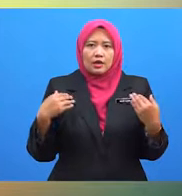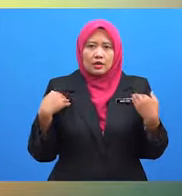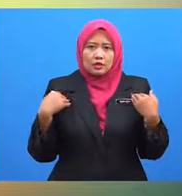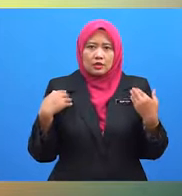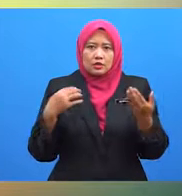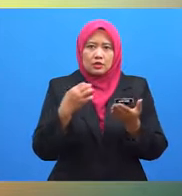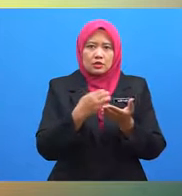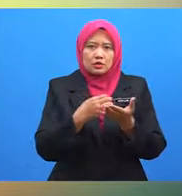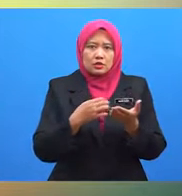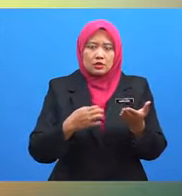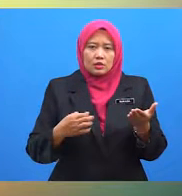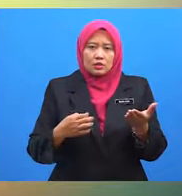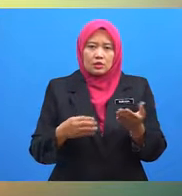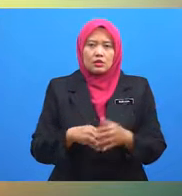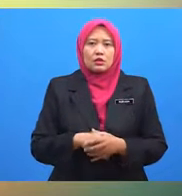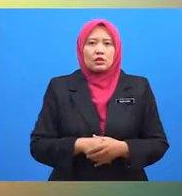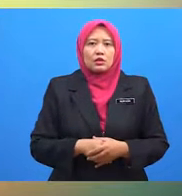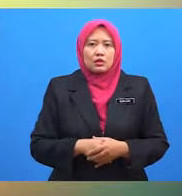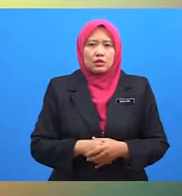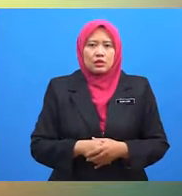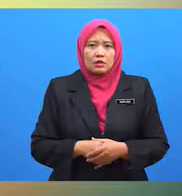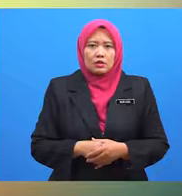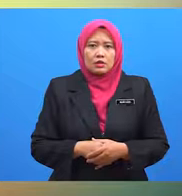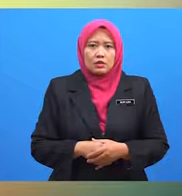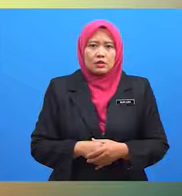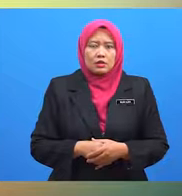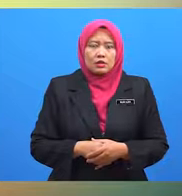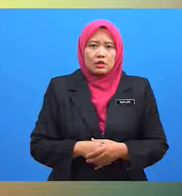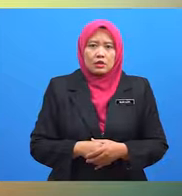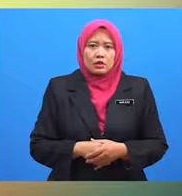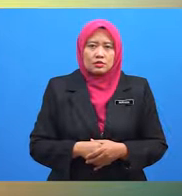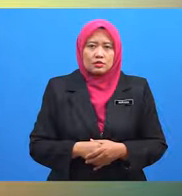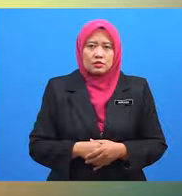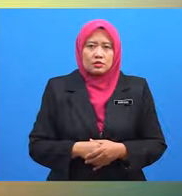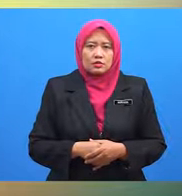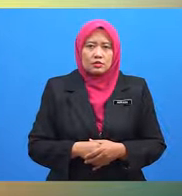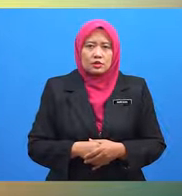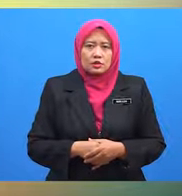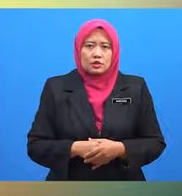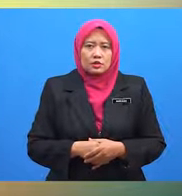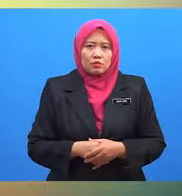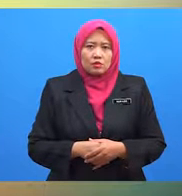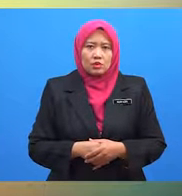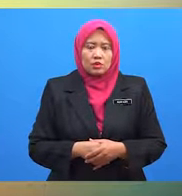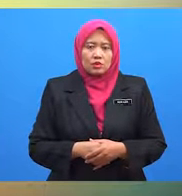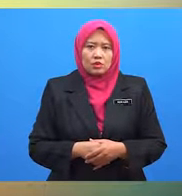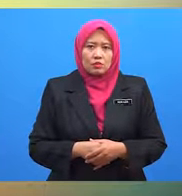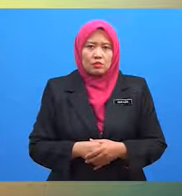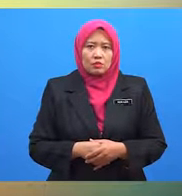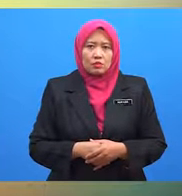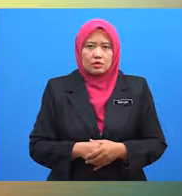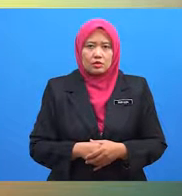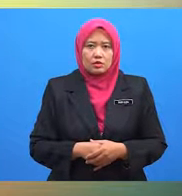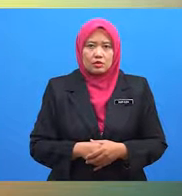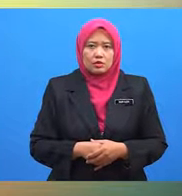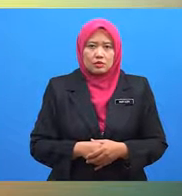686 Masihi tercatat di dalam Tata Bahasa Dewan, 692 atau